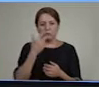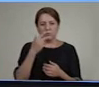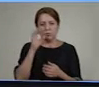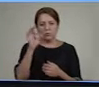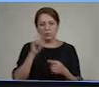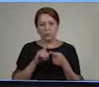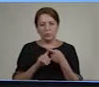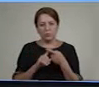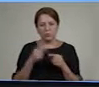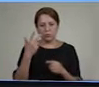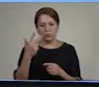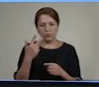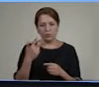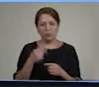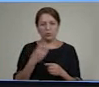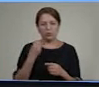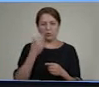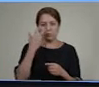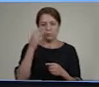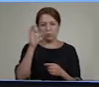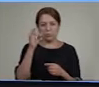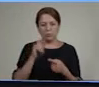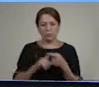ni qo'shsak 3, yana 3 ga 0 ni